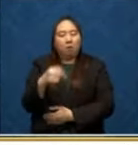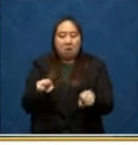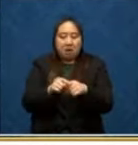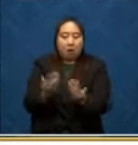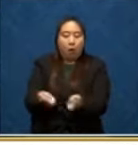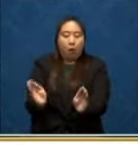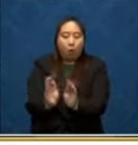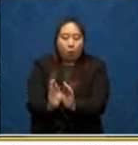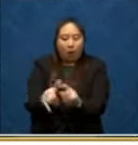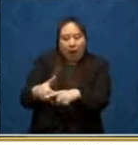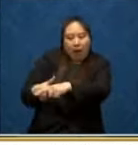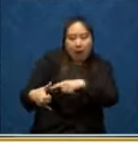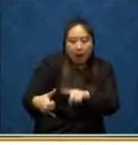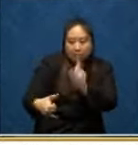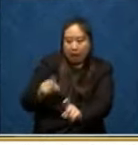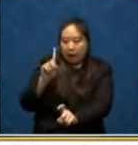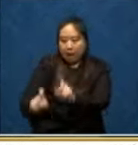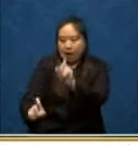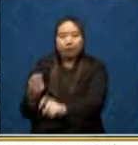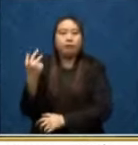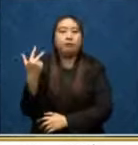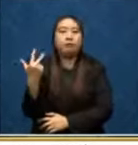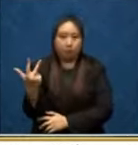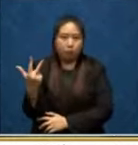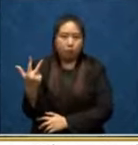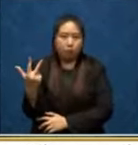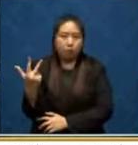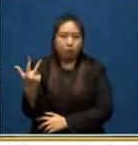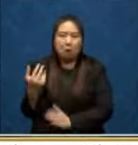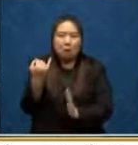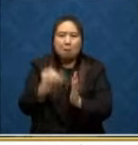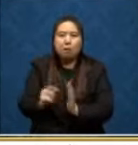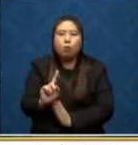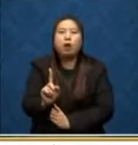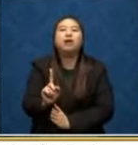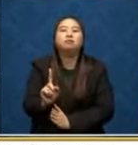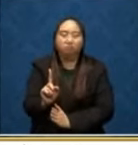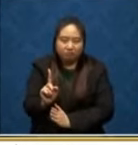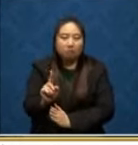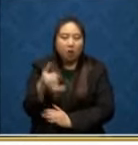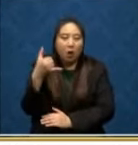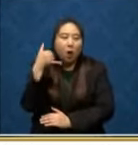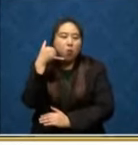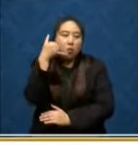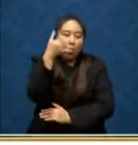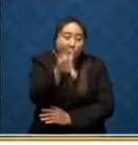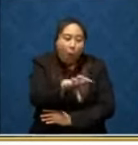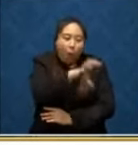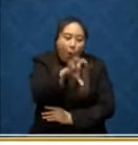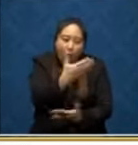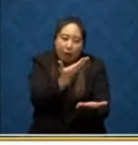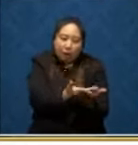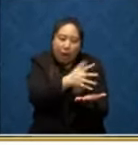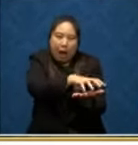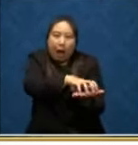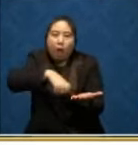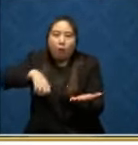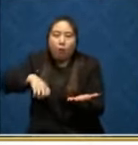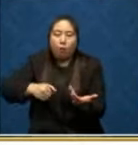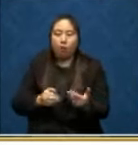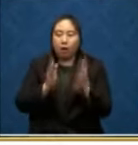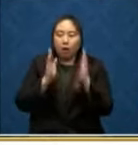ครัว 3ศพโดยต้นเหตุของเรื่องนี้ก็มาจากเรื่องการโดนแก๊งคอลเซ็นเตอร์หลอกลวงจนทำให้ผู้ก่อเหตุ